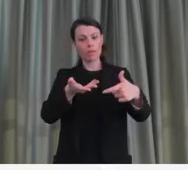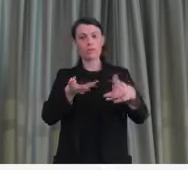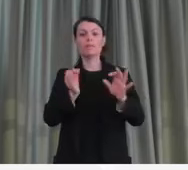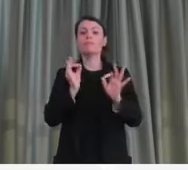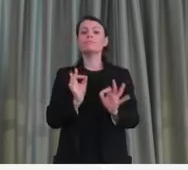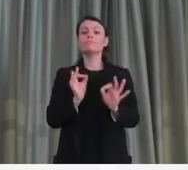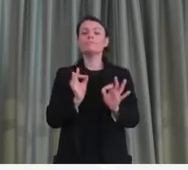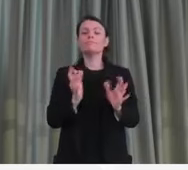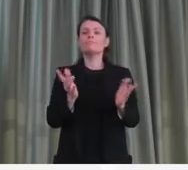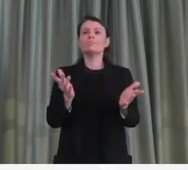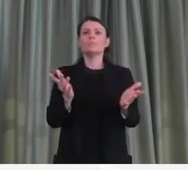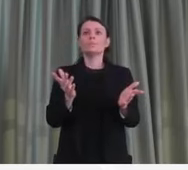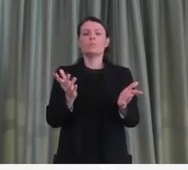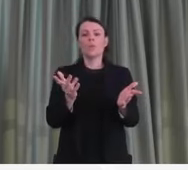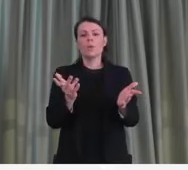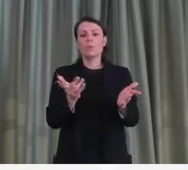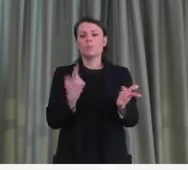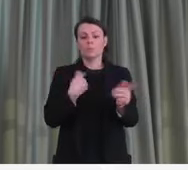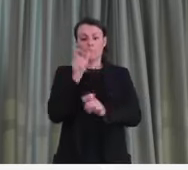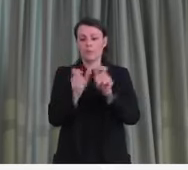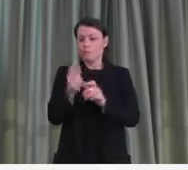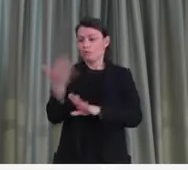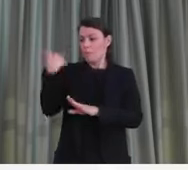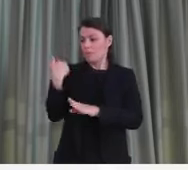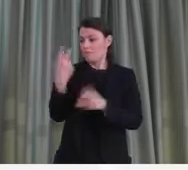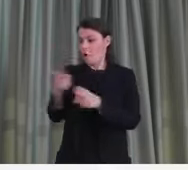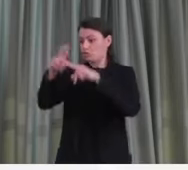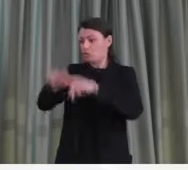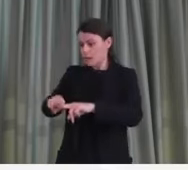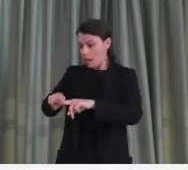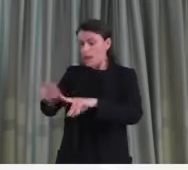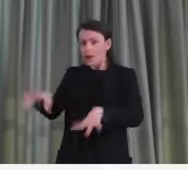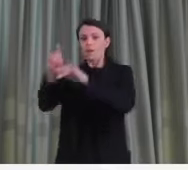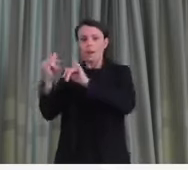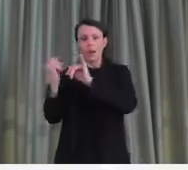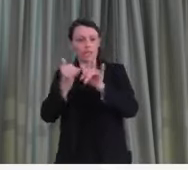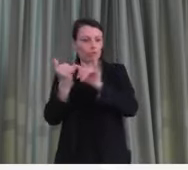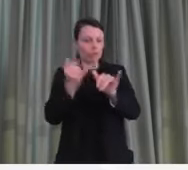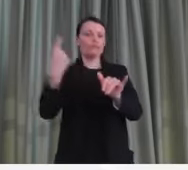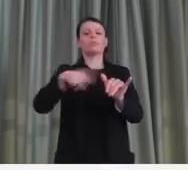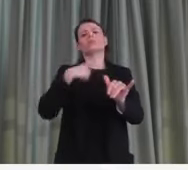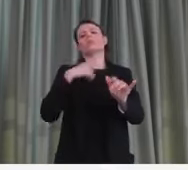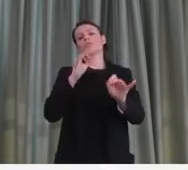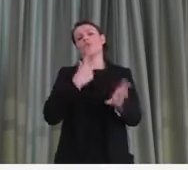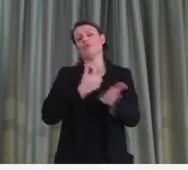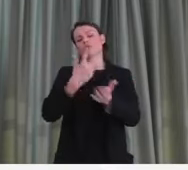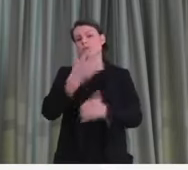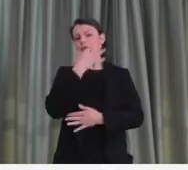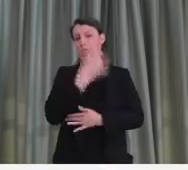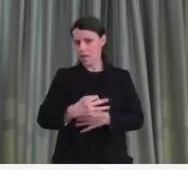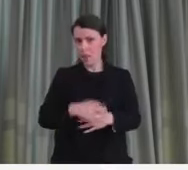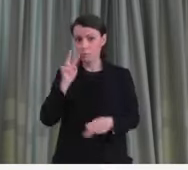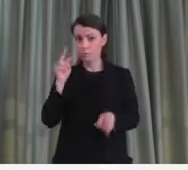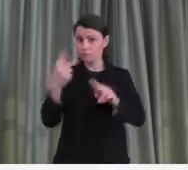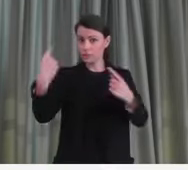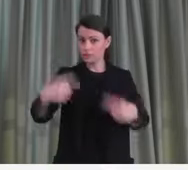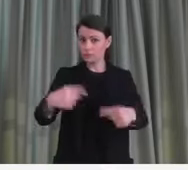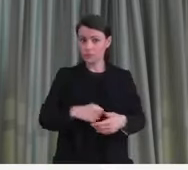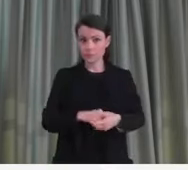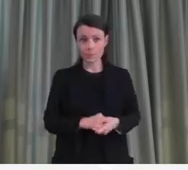debiti era in ospedale che viene dimesso quindi un bel segnale da questo punto di vista è il numero